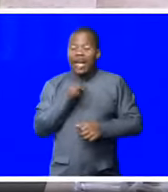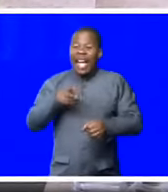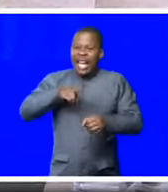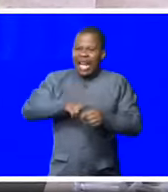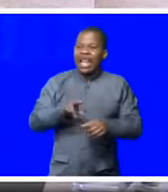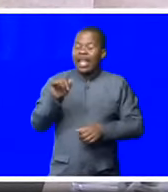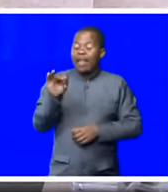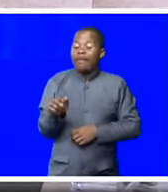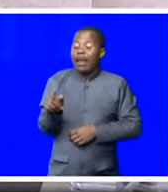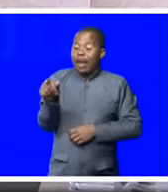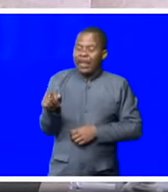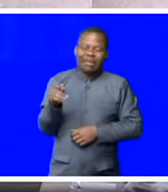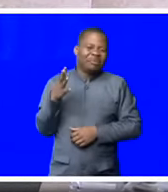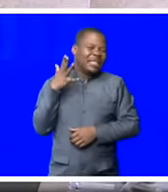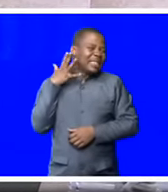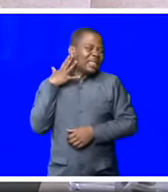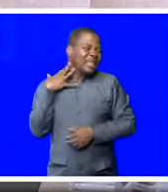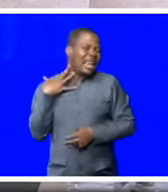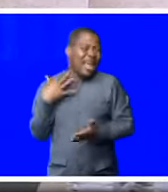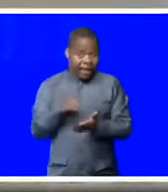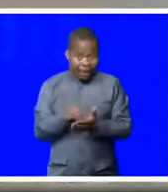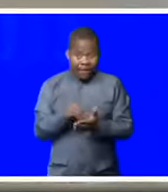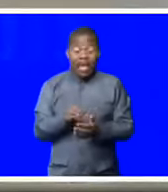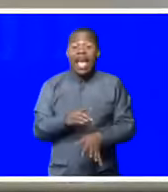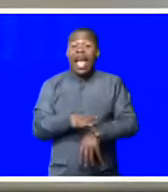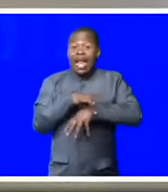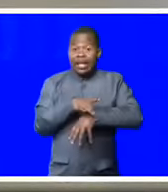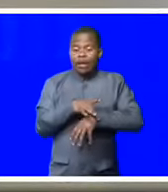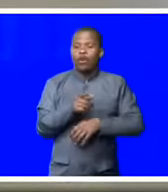lokubakhathatako labantu lesifo singavuka.